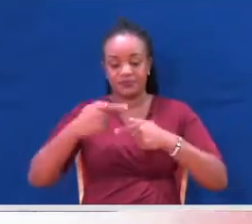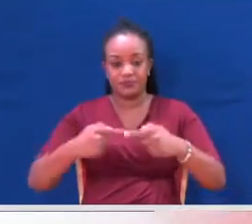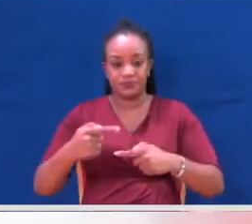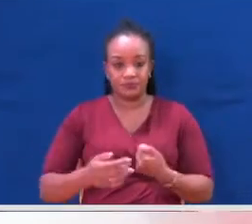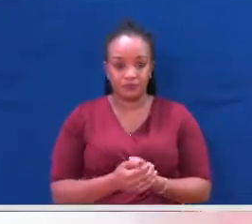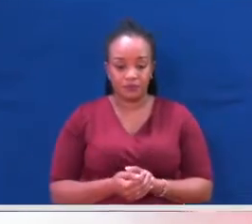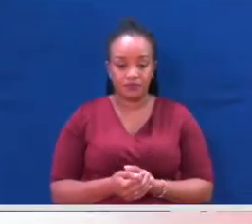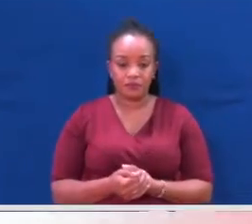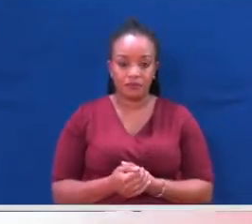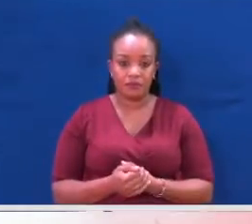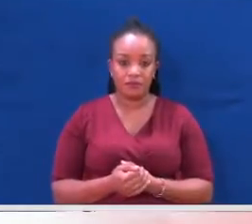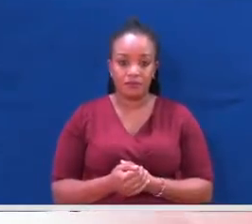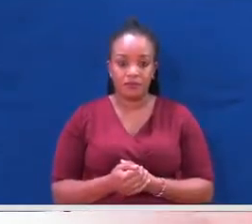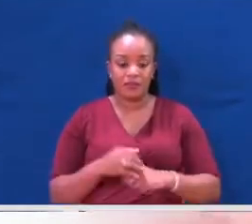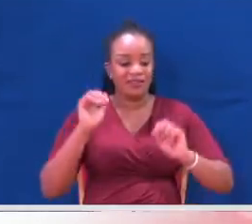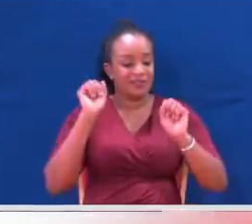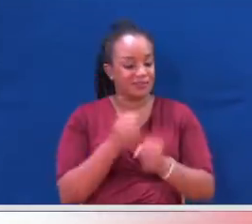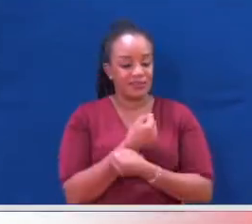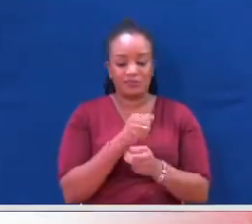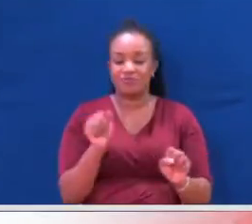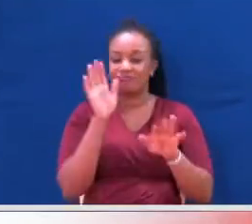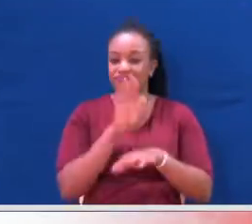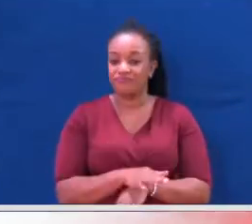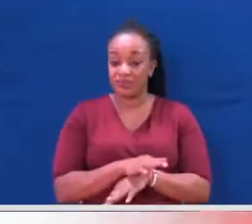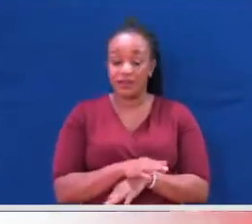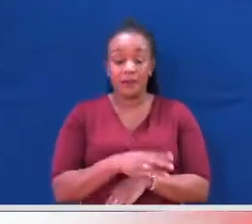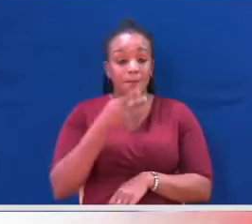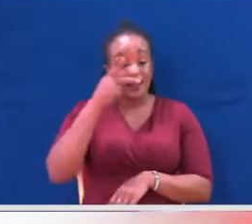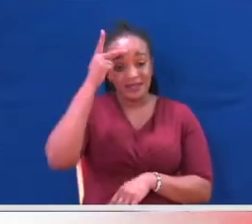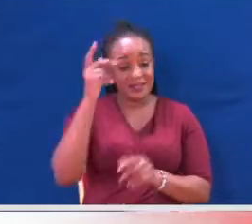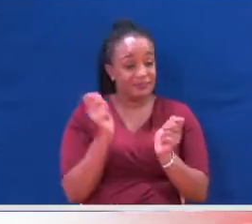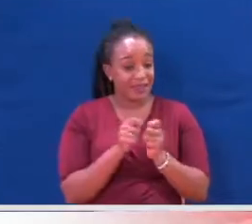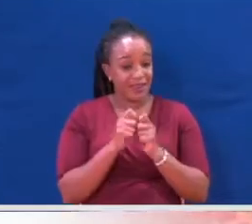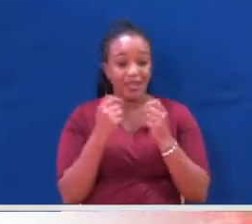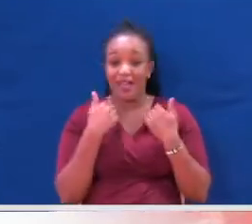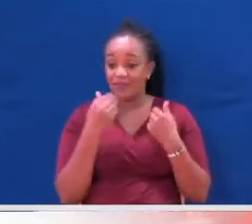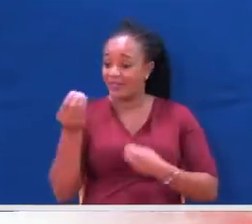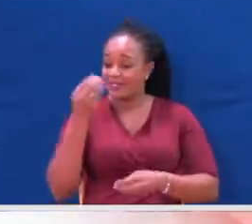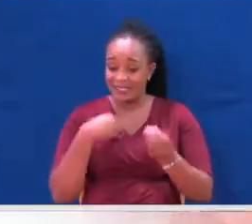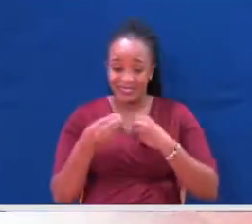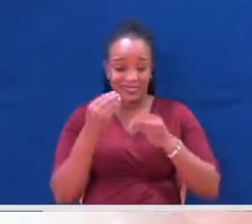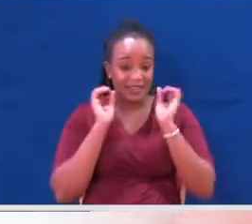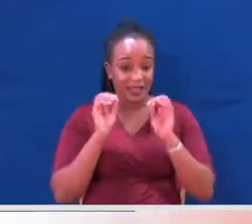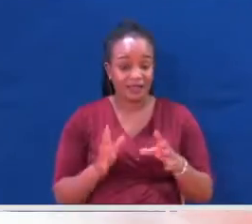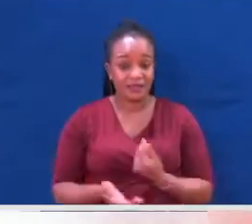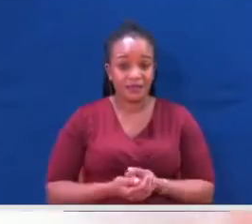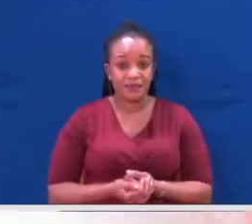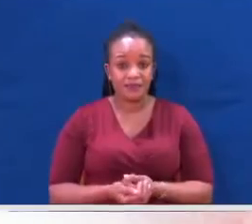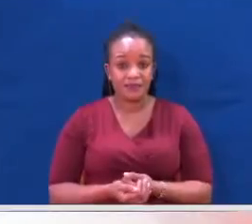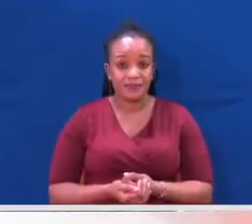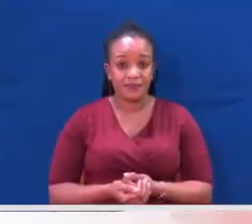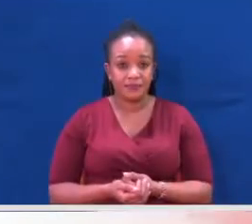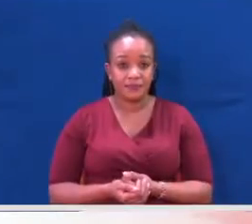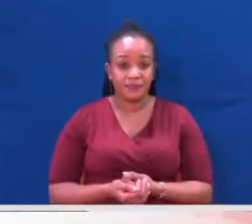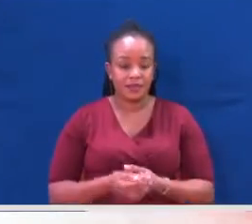now 1 month. Atuwezi kaa hivi. Wazazi wako na uchungu, hawakuli, wazazi hawakuli kila siku.